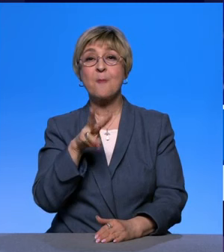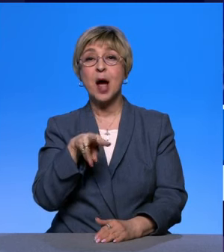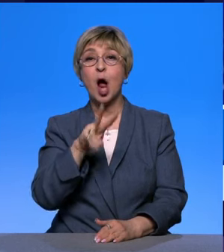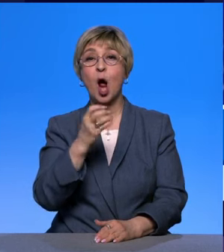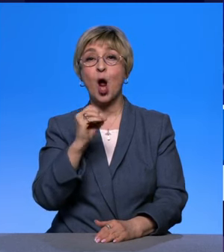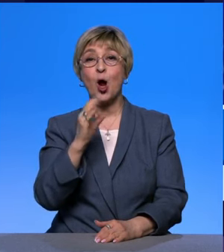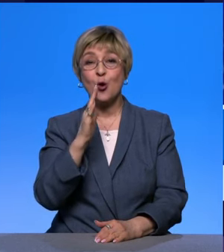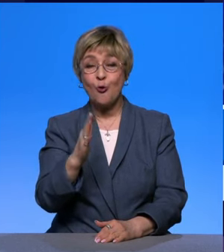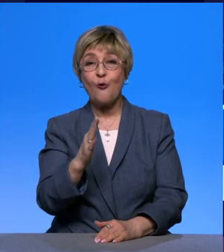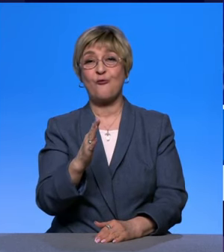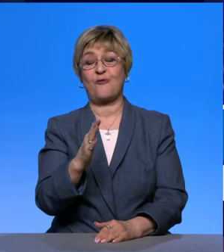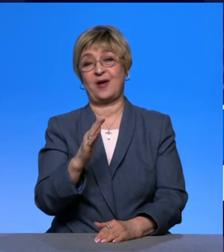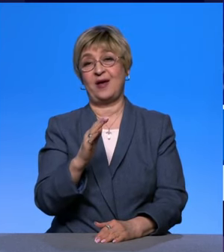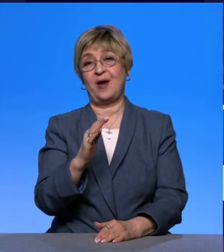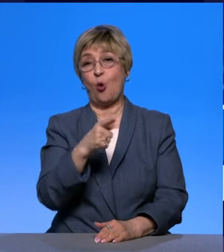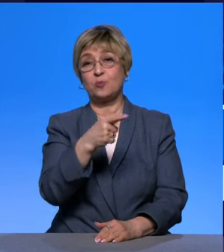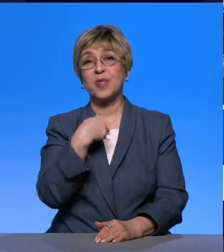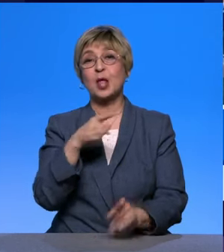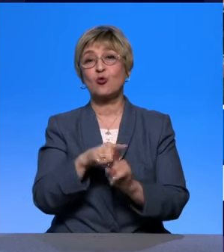тоже поддерживает, но,